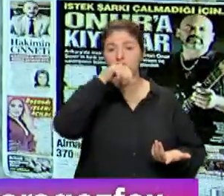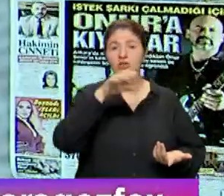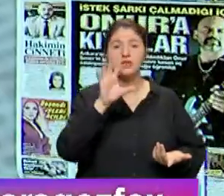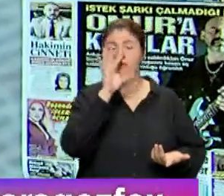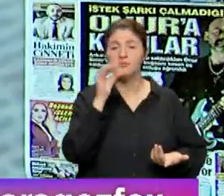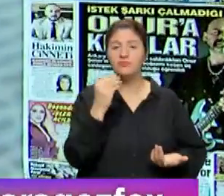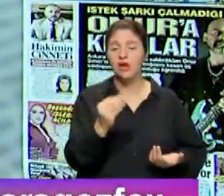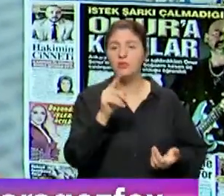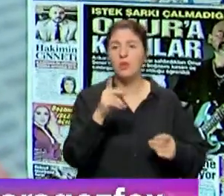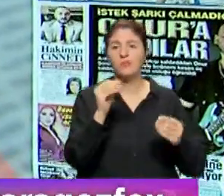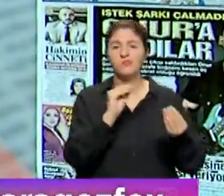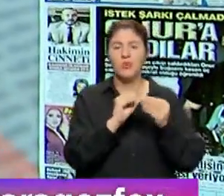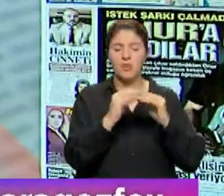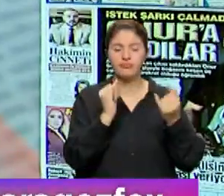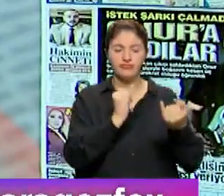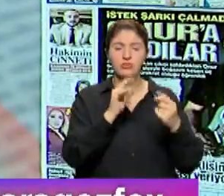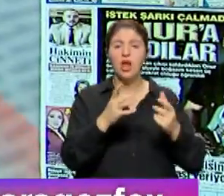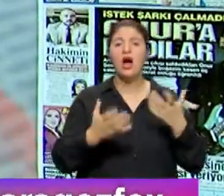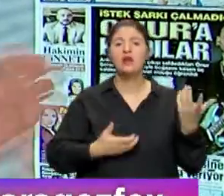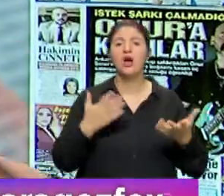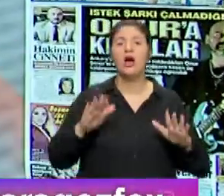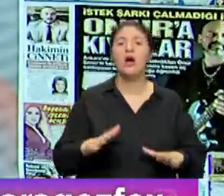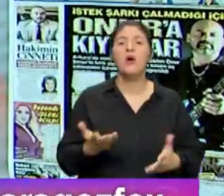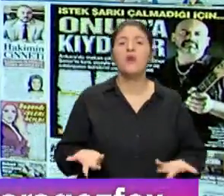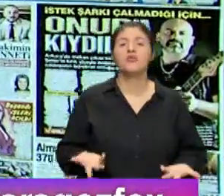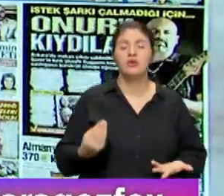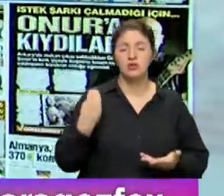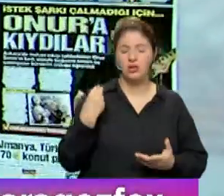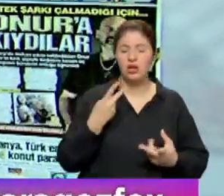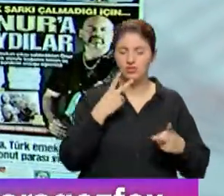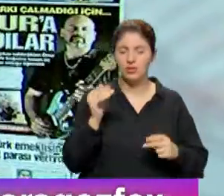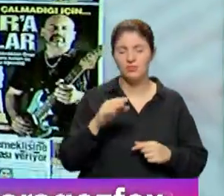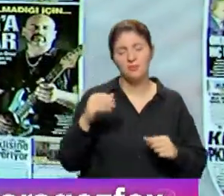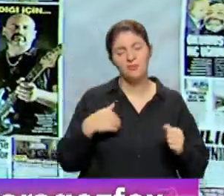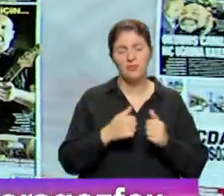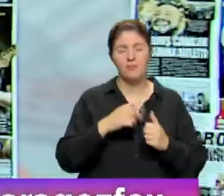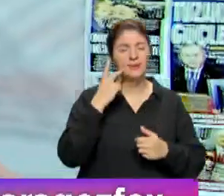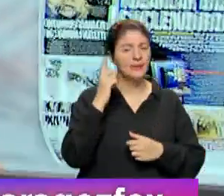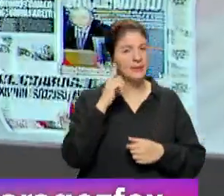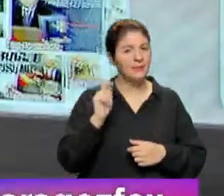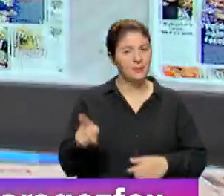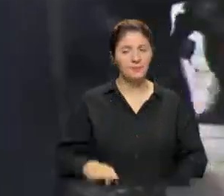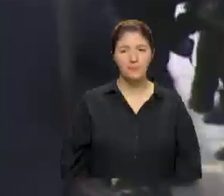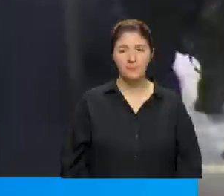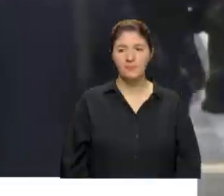böyle bir Polemik var ve bu bu polemiğin de ateşi düşmüyor yeni açıklamalar da geldi hemen birlikte dinleyelim